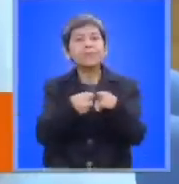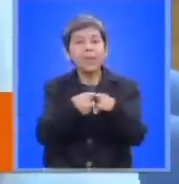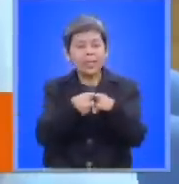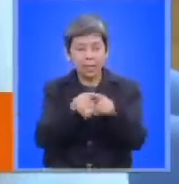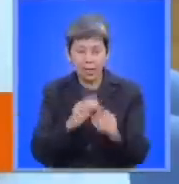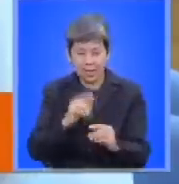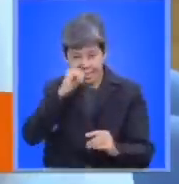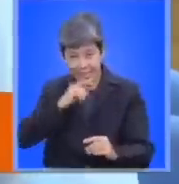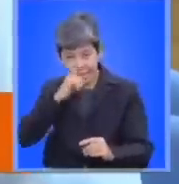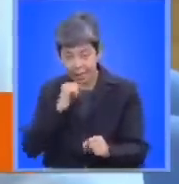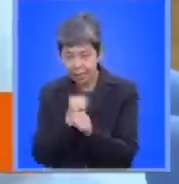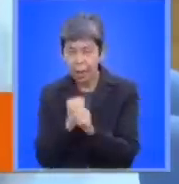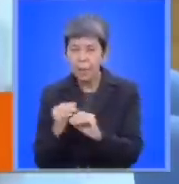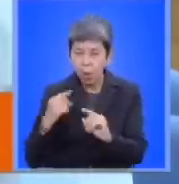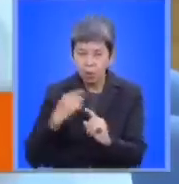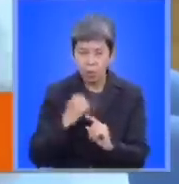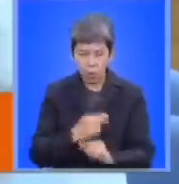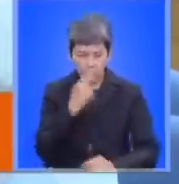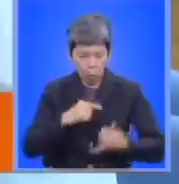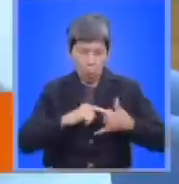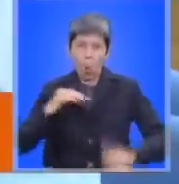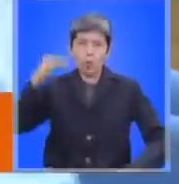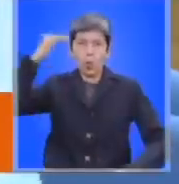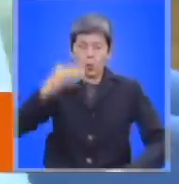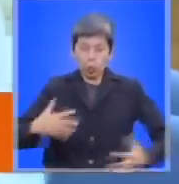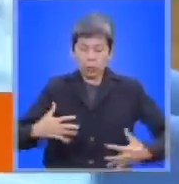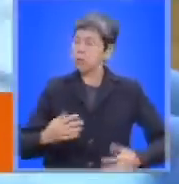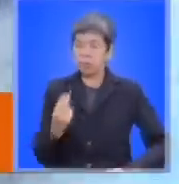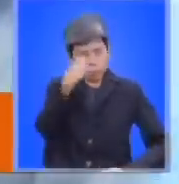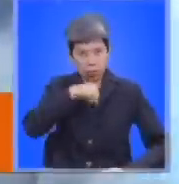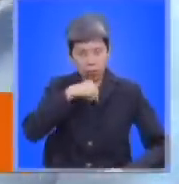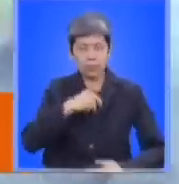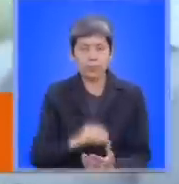แต่ว่าหมอไทยเนี่ยให้ดับเบิลเพราะว่าดูแล้วคนไข้อาการหนักและตัวใหญ่ครับ